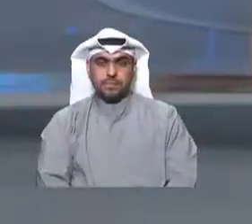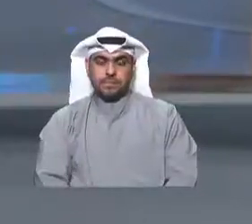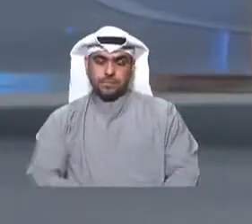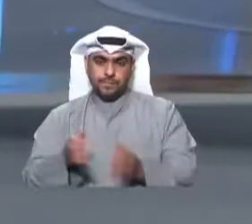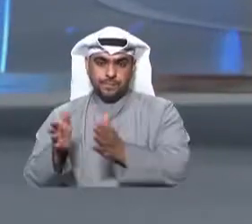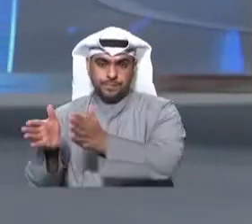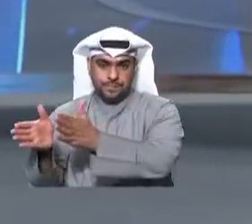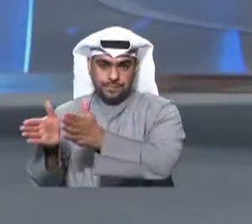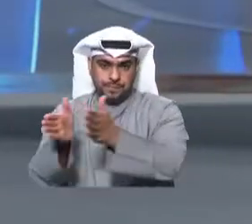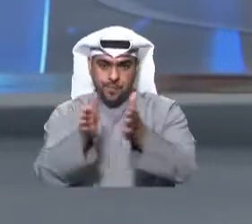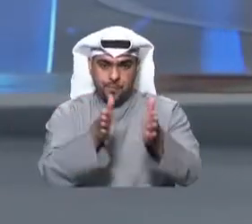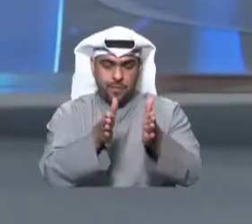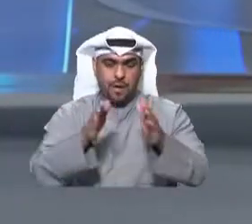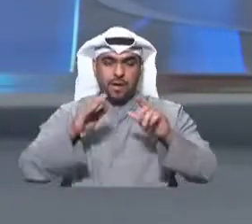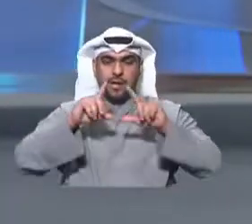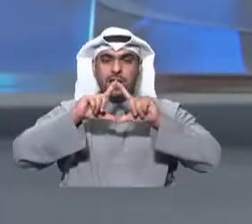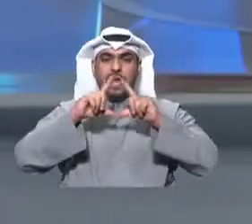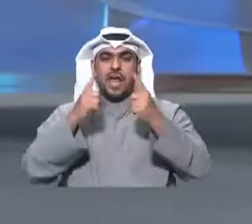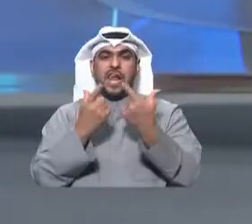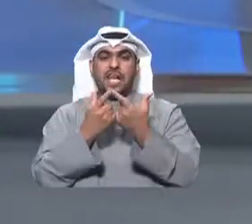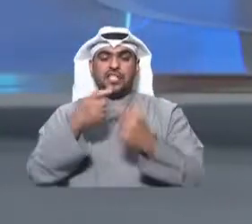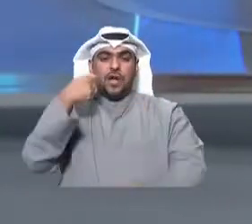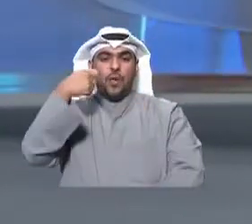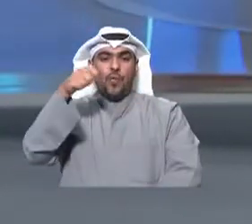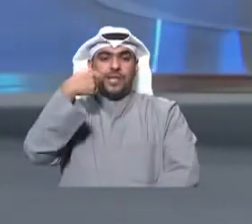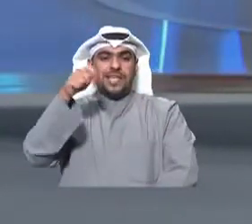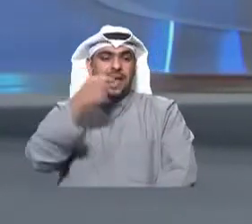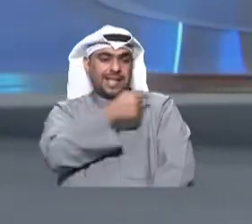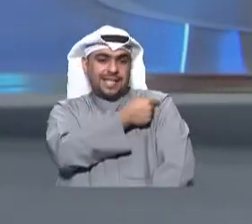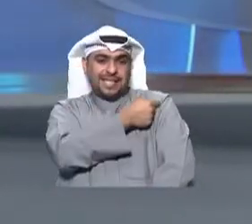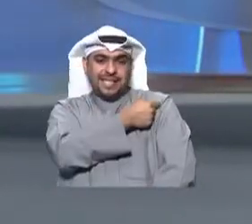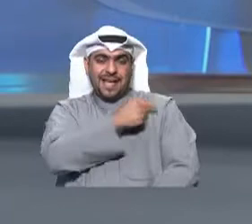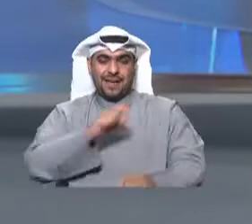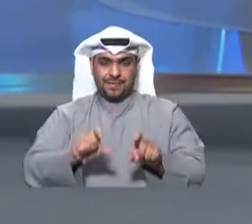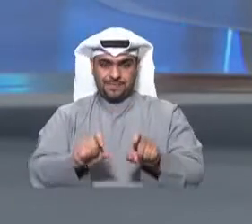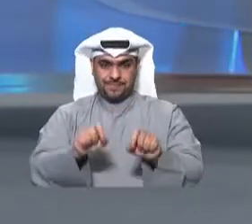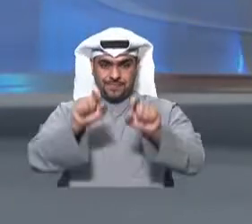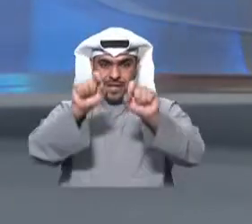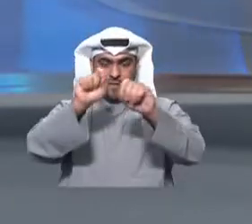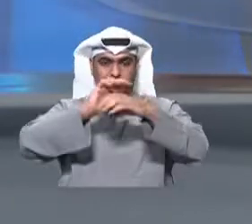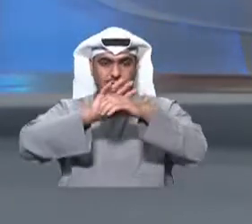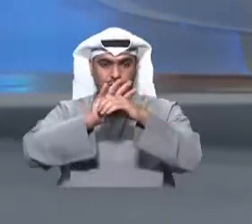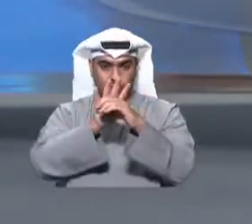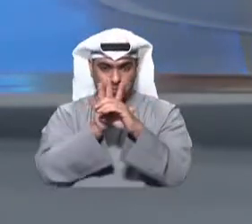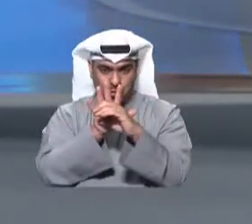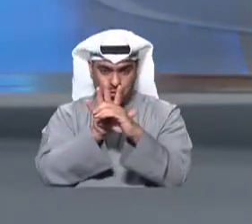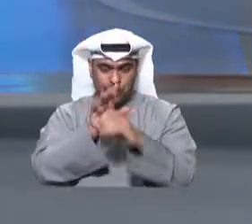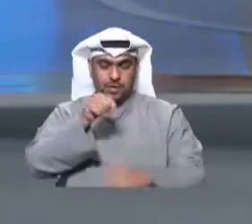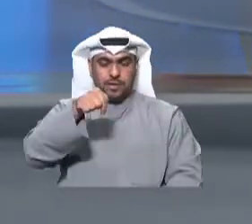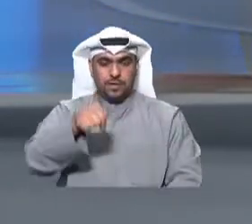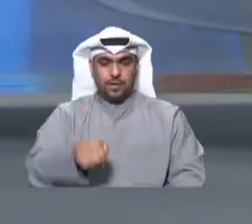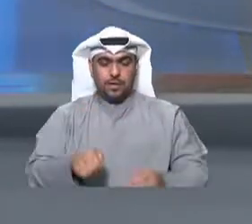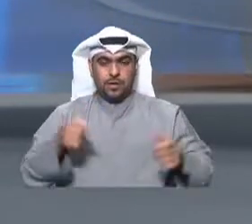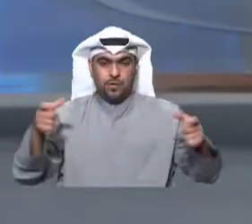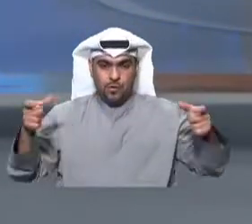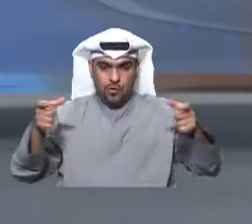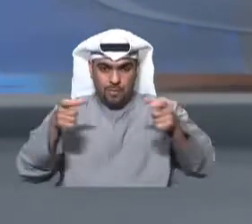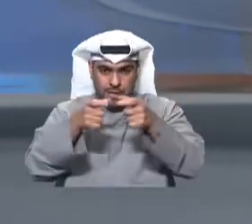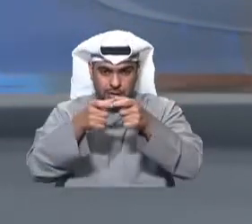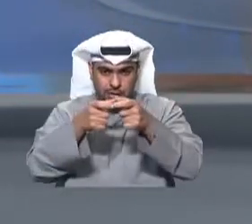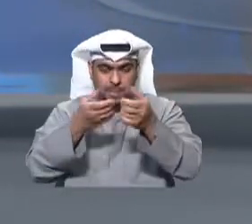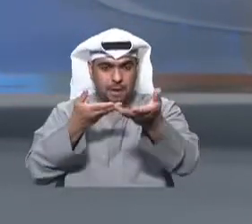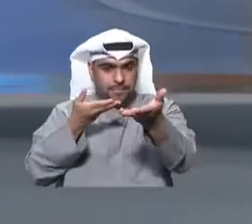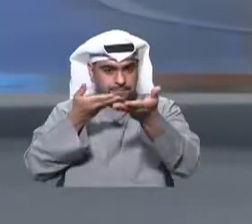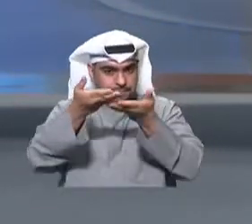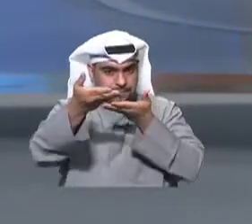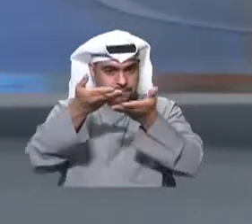عقدت اللجنة الرئيسية لمراقبة تنفيذ الاشتراطات المتعلقة بمكافحة انتشار فيروس كورونا